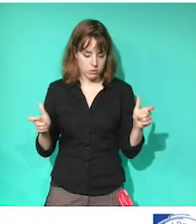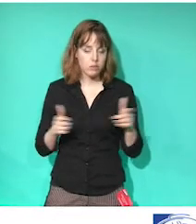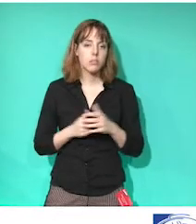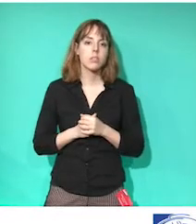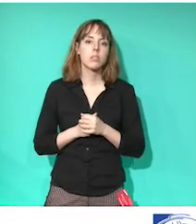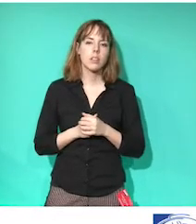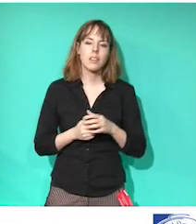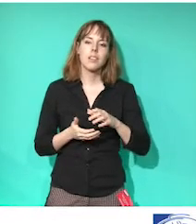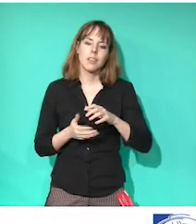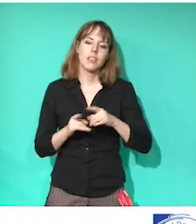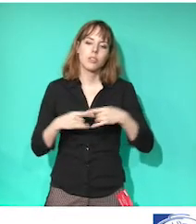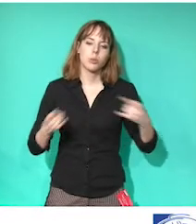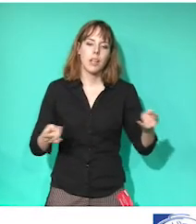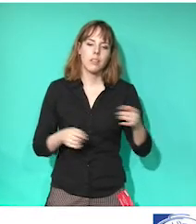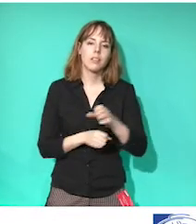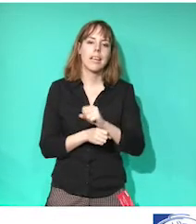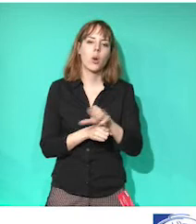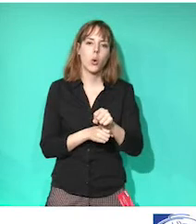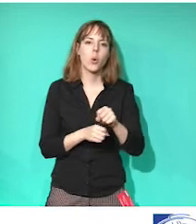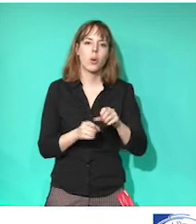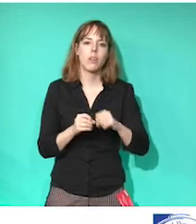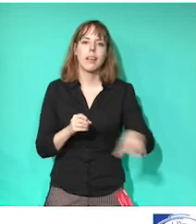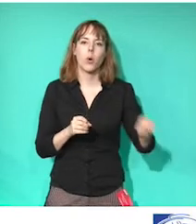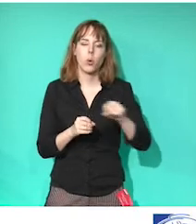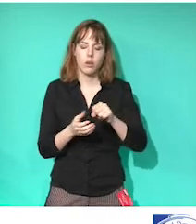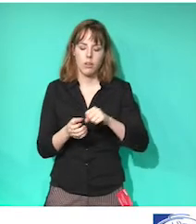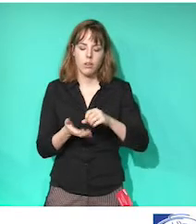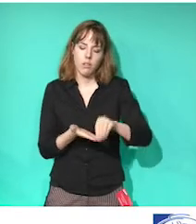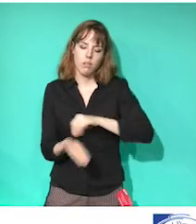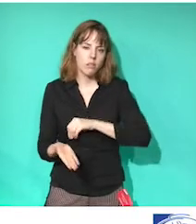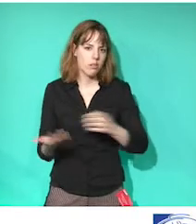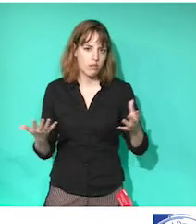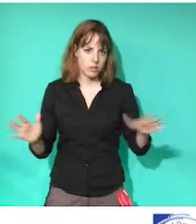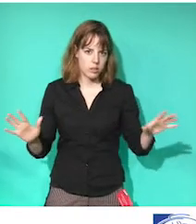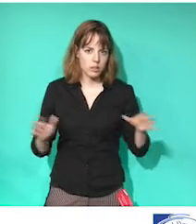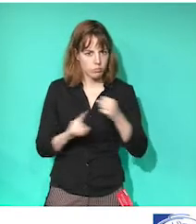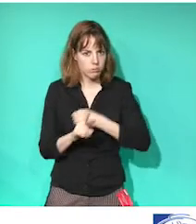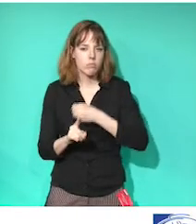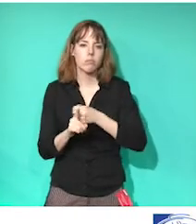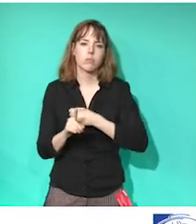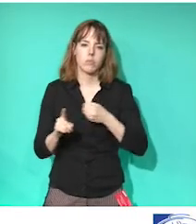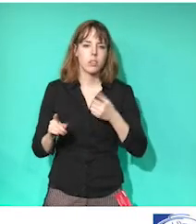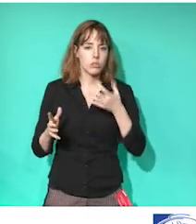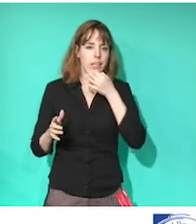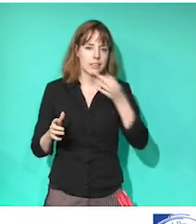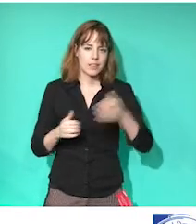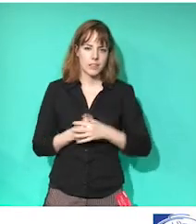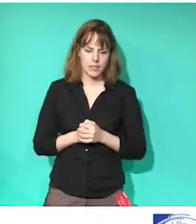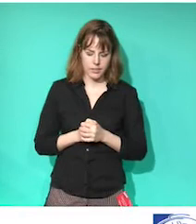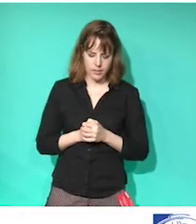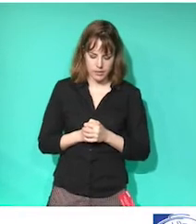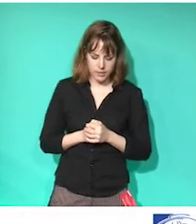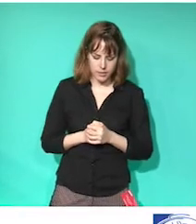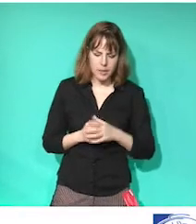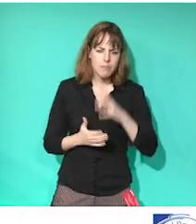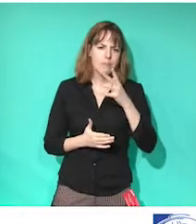une tribune dans les Échos sur la question de la mixité, parce que vous le savez, et ça a été dit déjà aujourd'hui, il y a une vraie